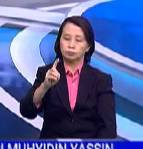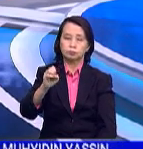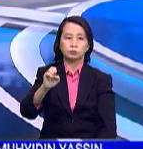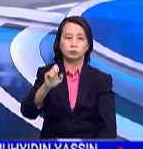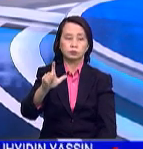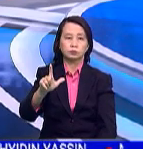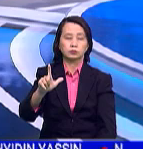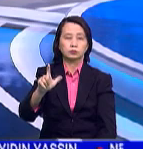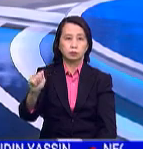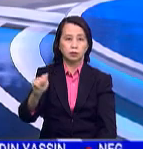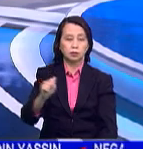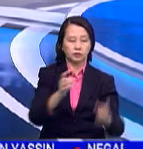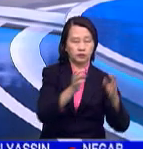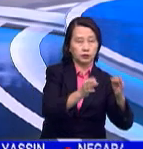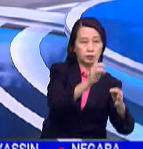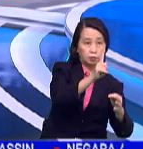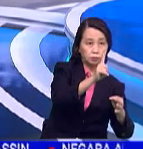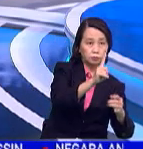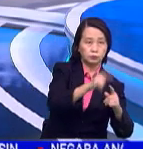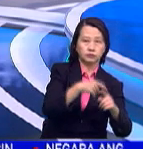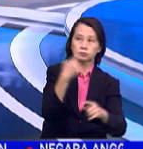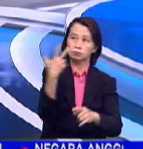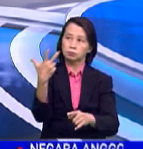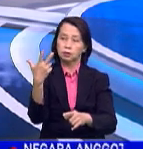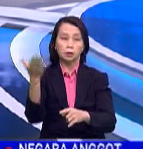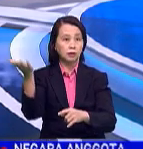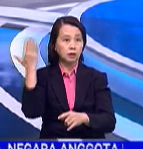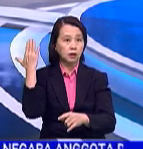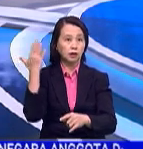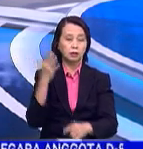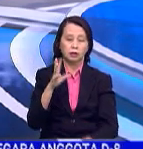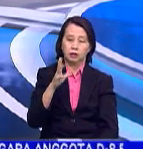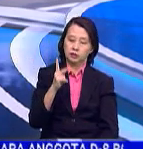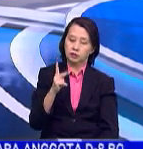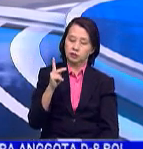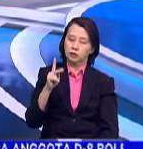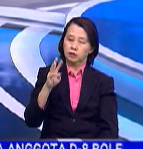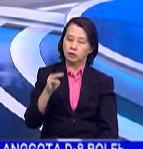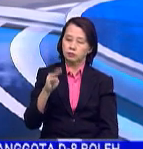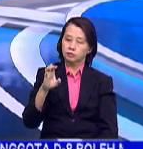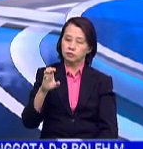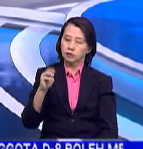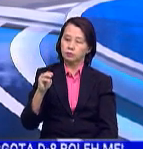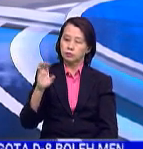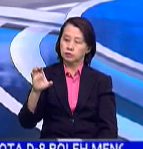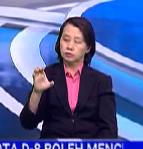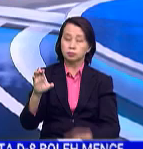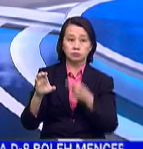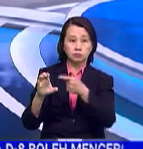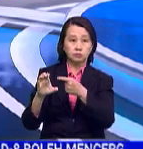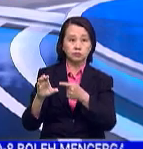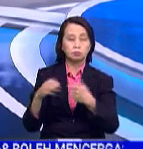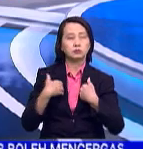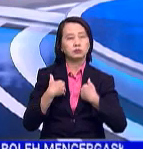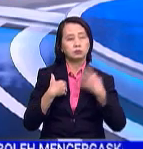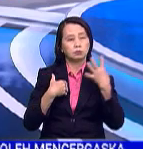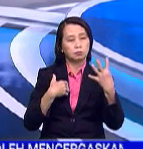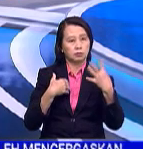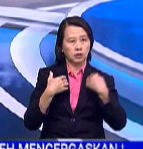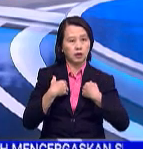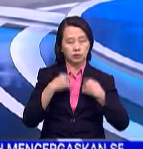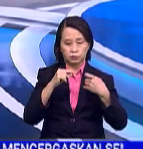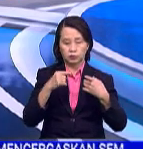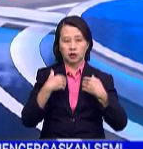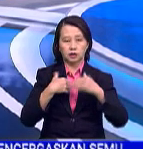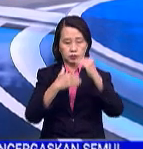setakat 31 Mac lalu. Menurut Suruhanjaya Komunikasi dan Multimedia Malaysia MCMC, liputan 4G ketika ini pula berada